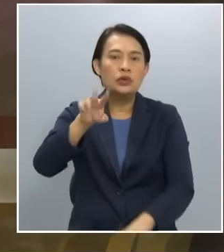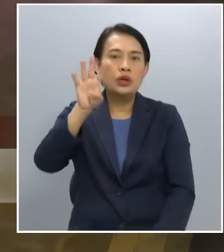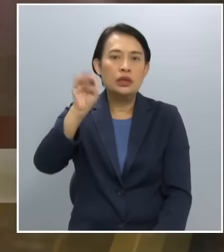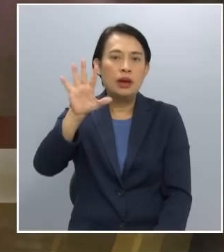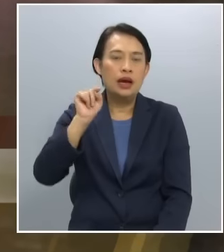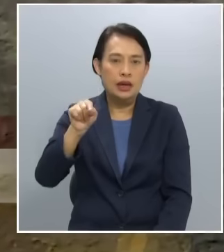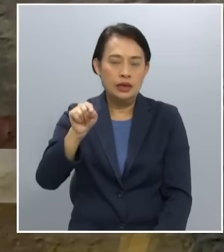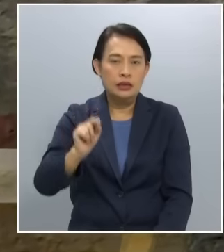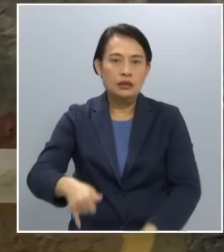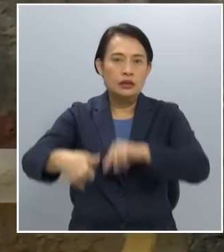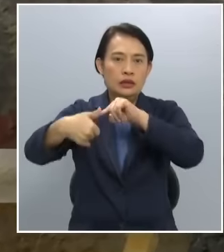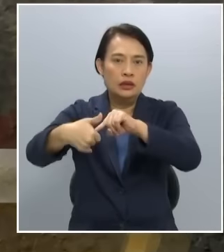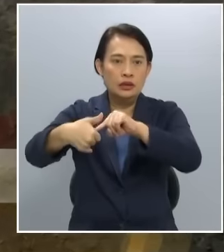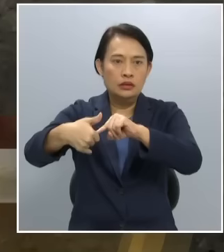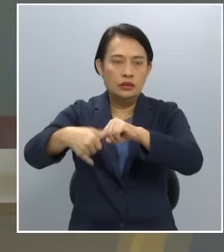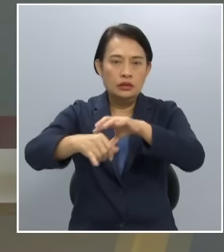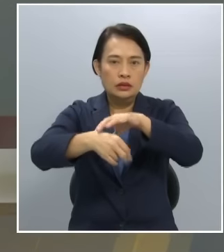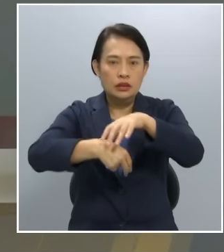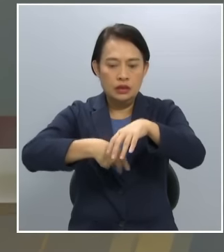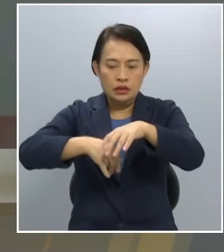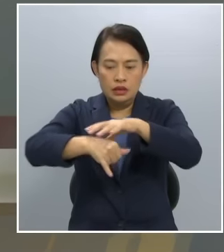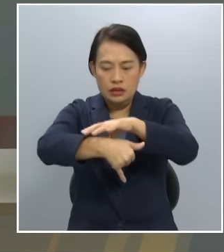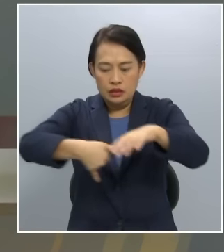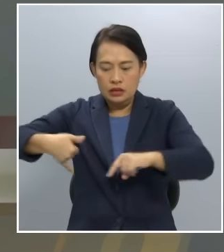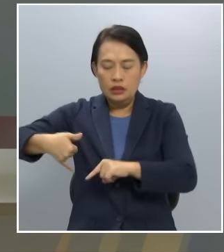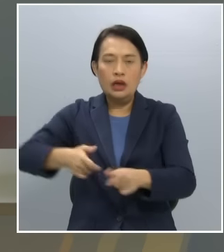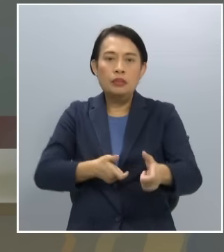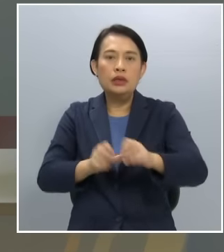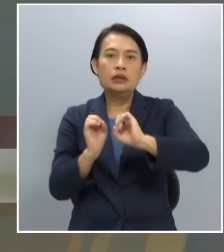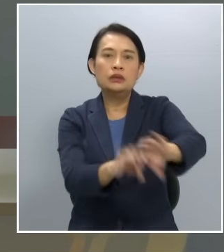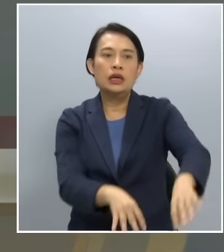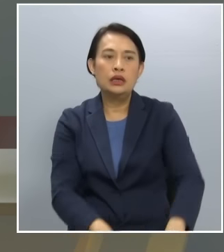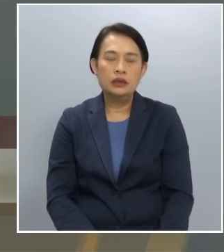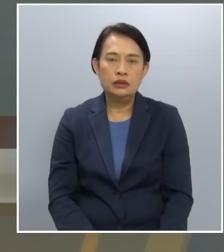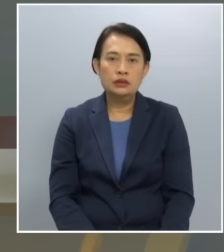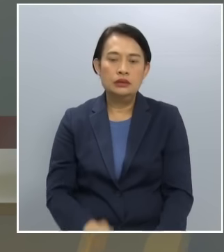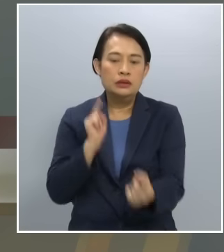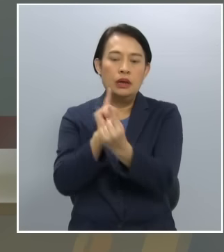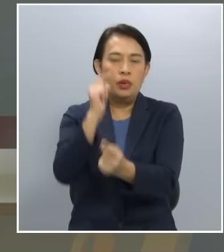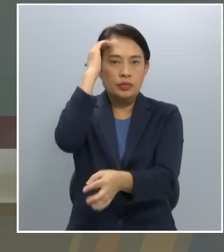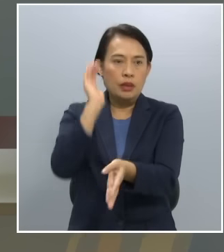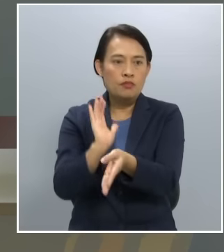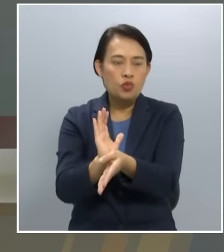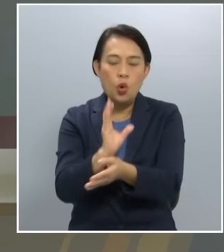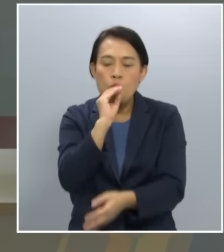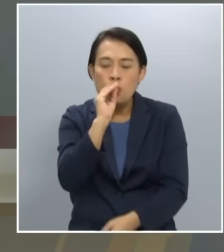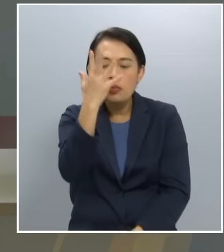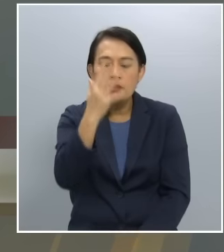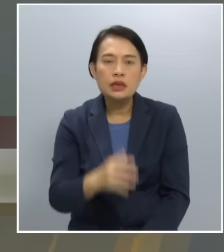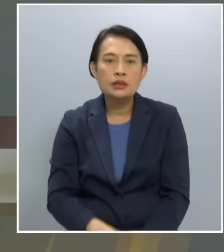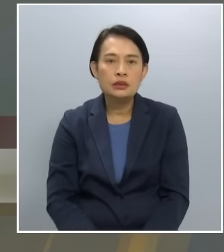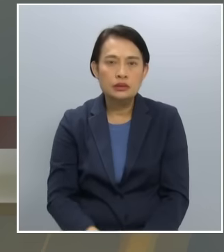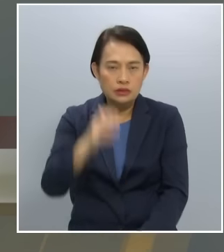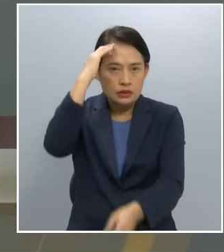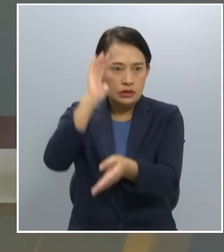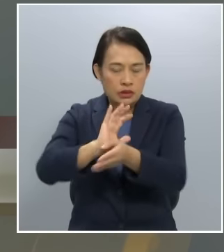ค่ะนายสมยศถึงยอมเดินออกมาจากบ้านแล้วก็ทิ้งปืนเอาไว้หน้าบ้านมอบตัวกับตำรวจโดยไม่ยอมปริปากพูดอะไรตำรวจเข้า